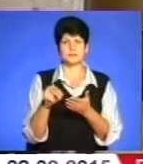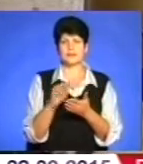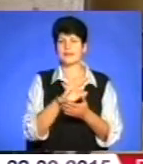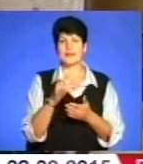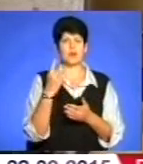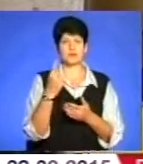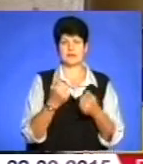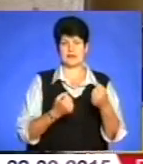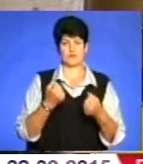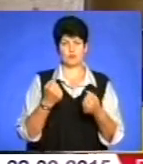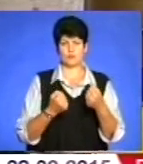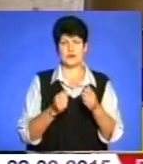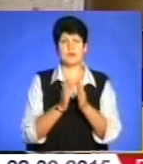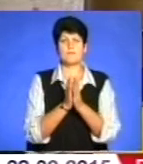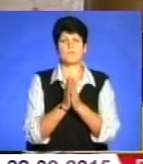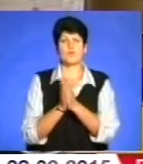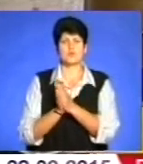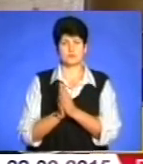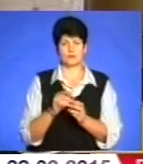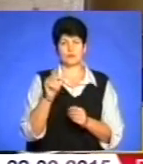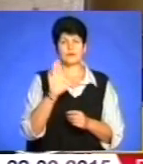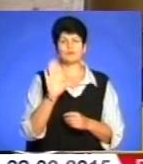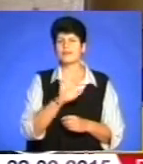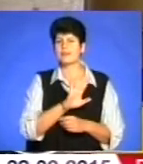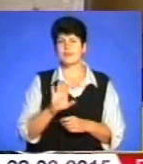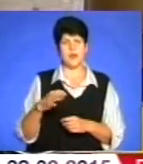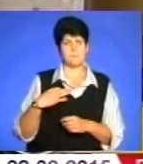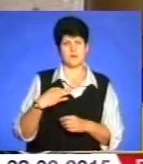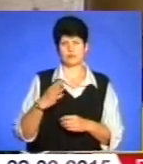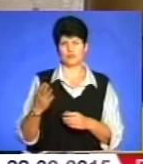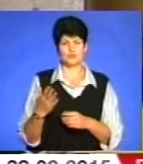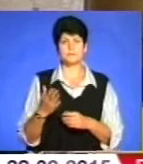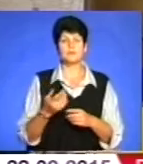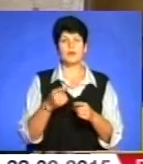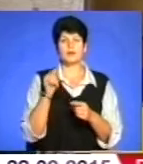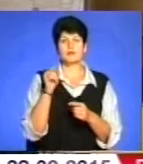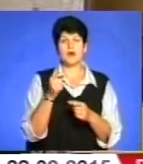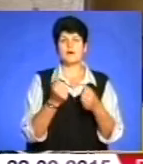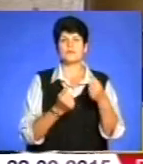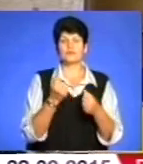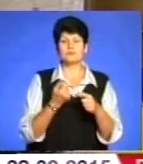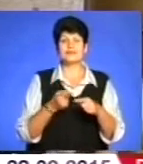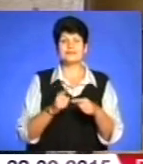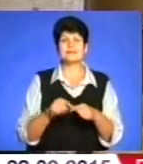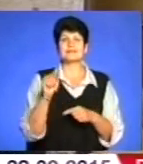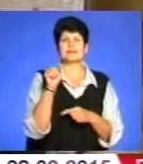один автомобіль, але просимо людей бути небайдужими, оскільки автомобіль – це є така